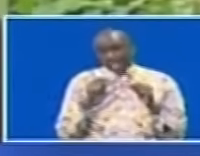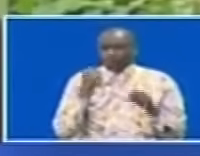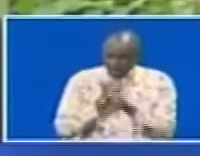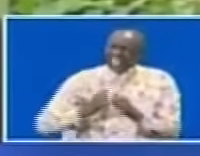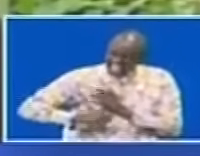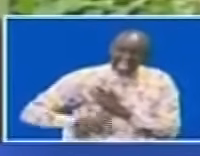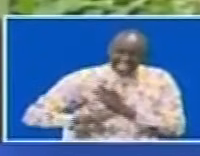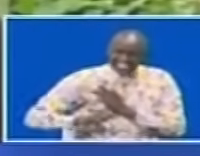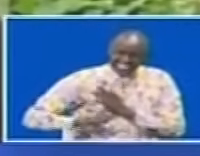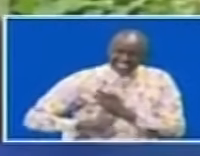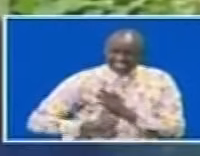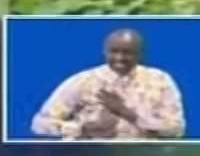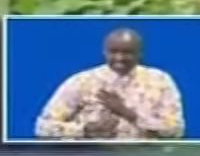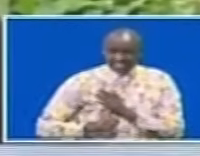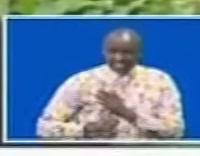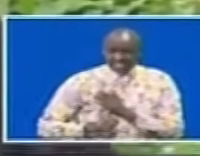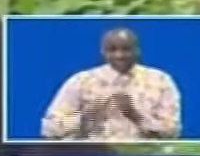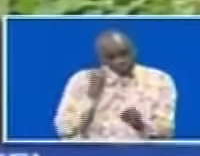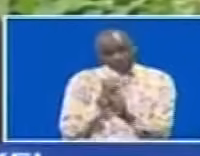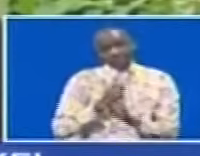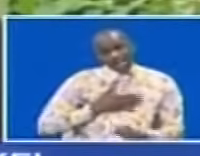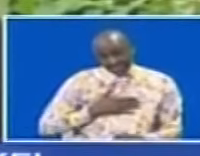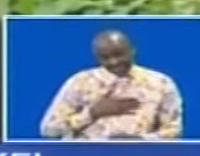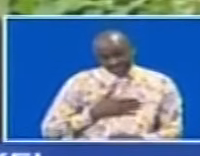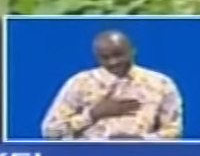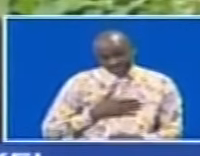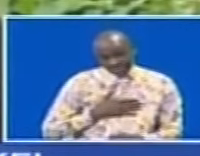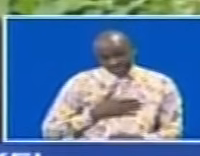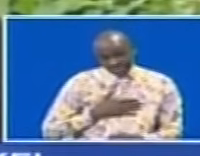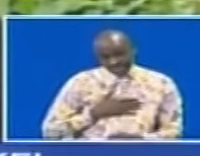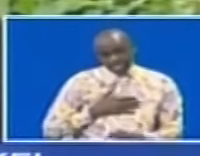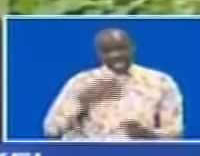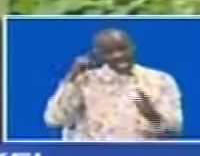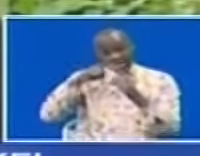nichikasi kwa kasi ili